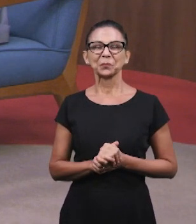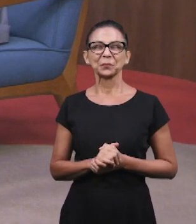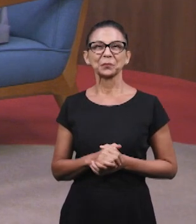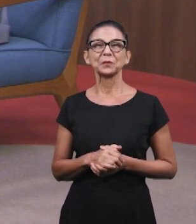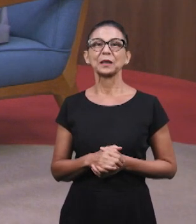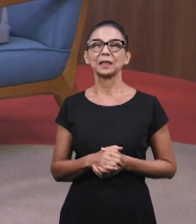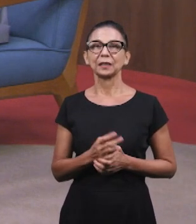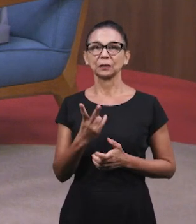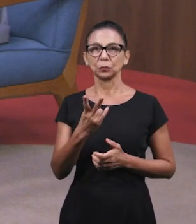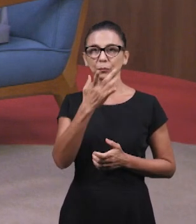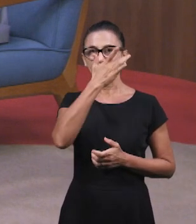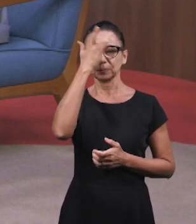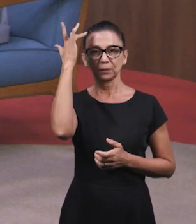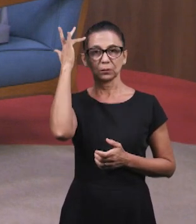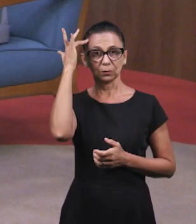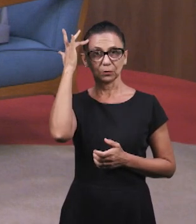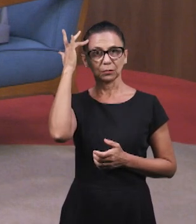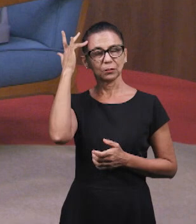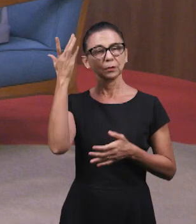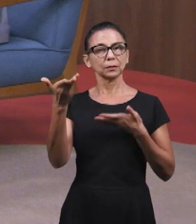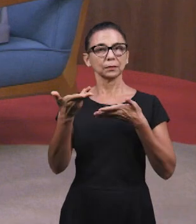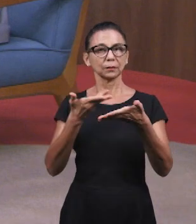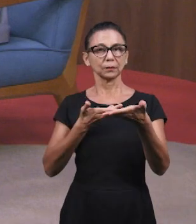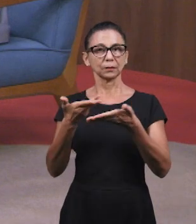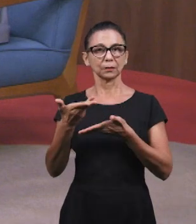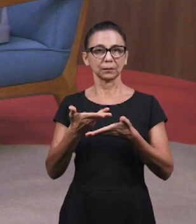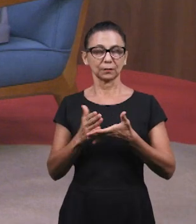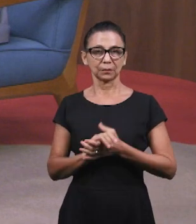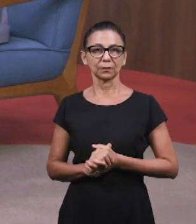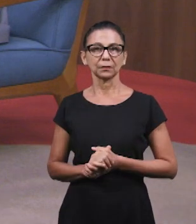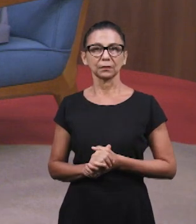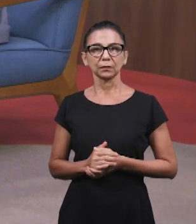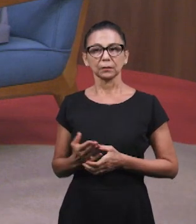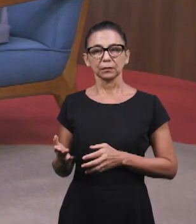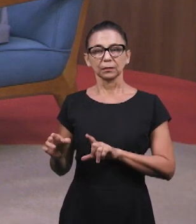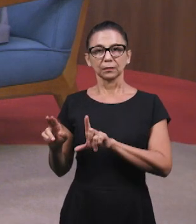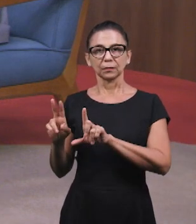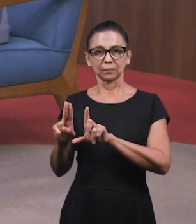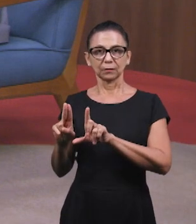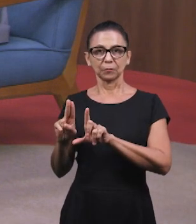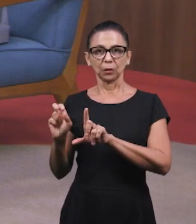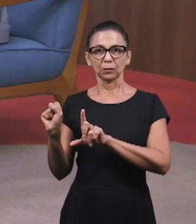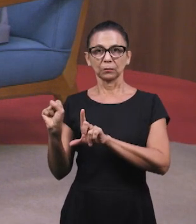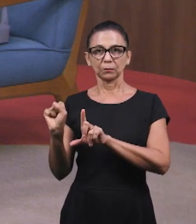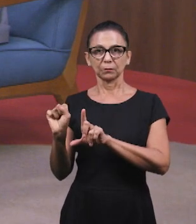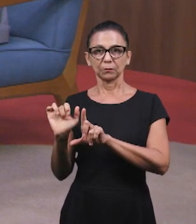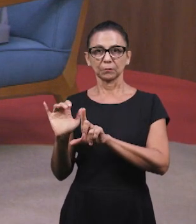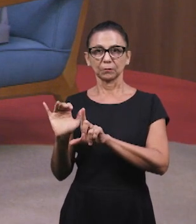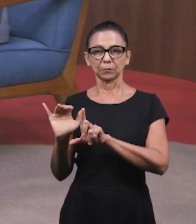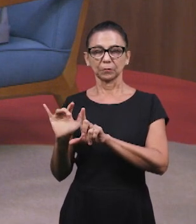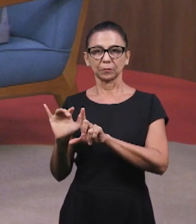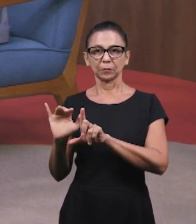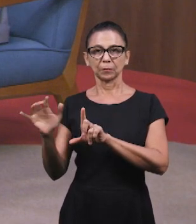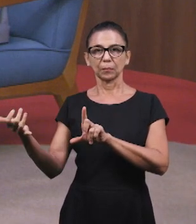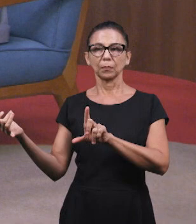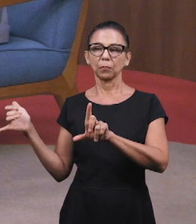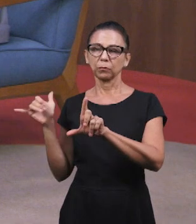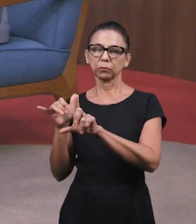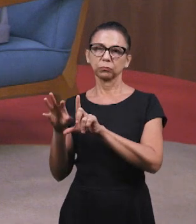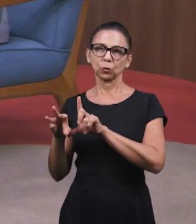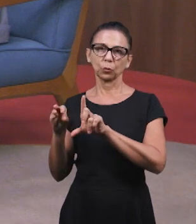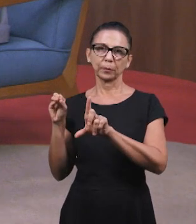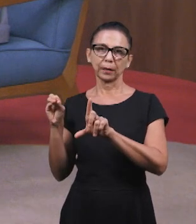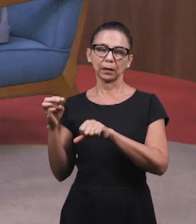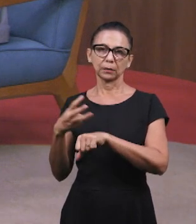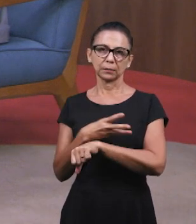le plus? Et je vais apporter ici deux participations qui ont été envoyées pour nous en utilisant ce QR code. Vous pouvez pointer la caméra de votre